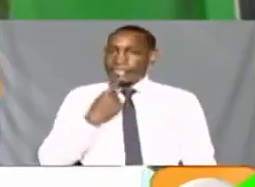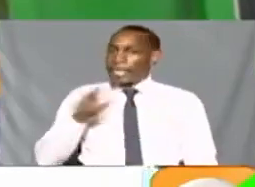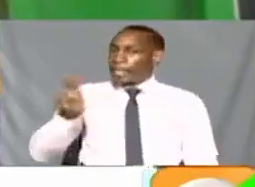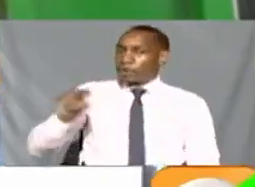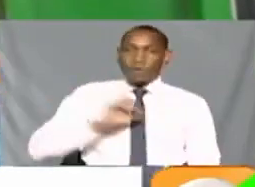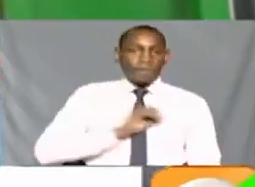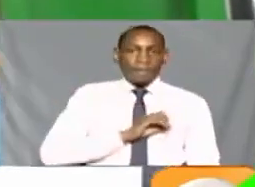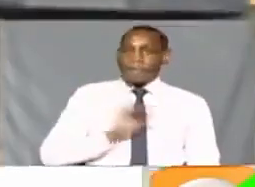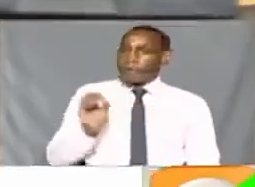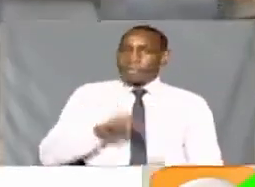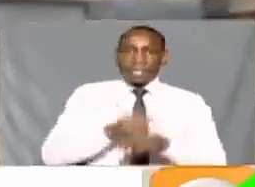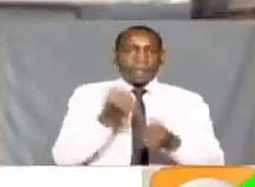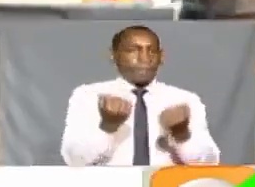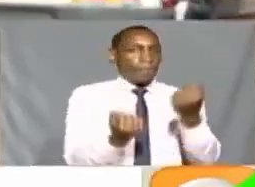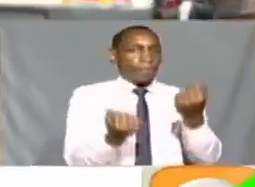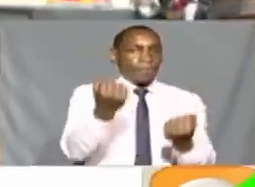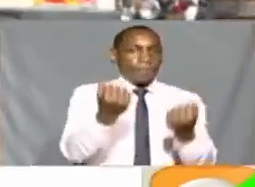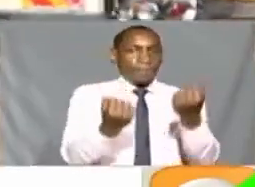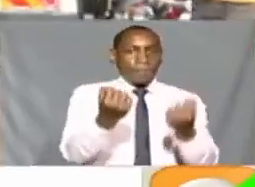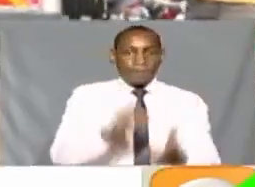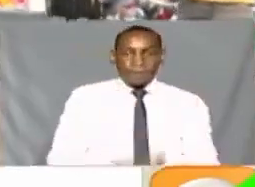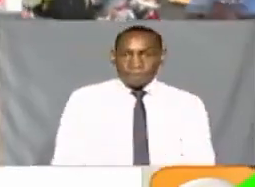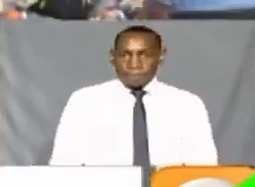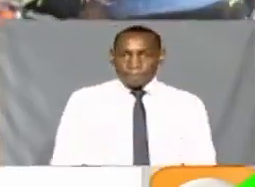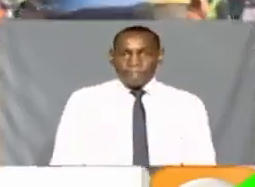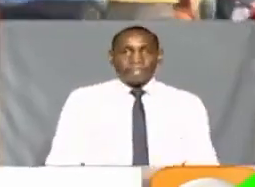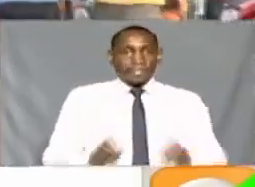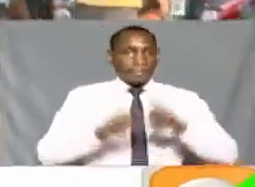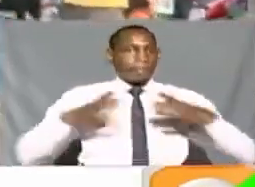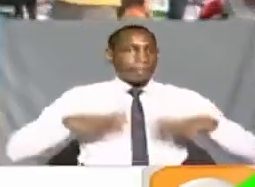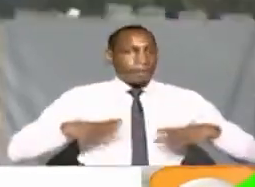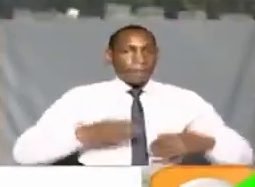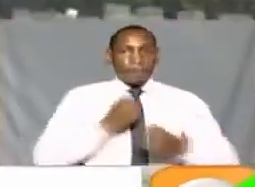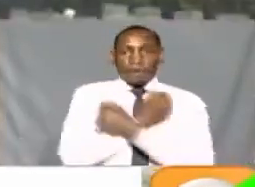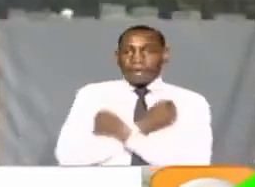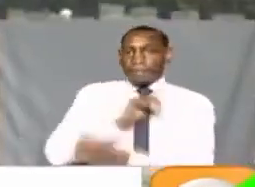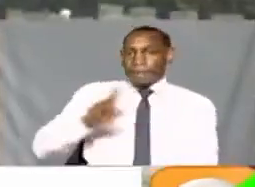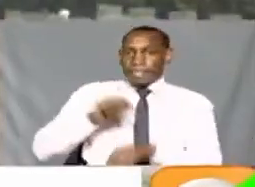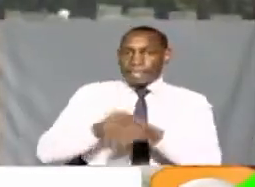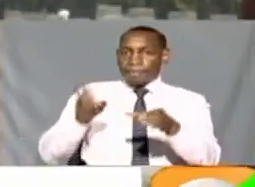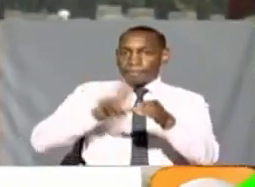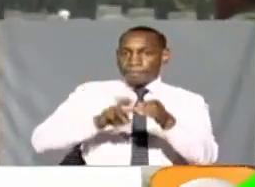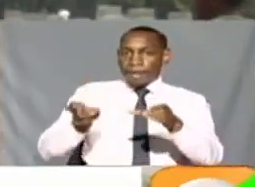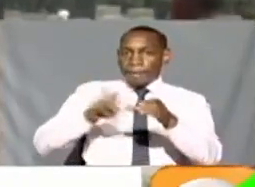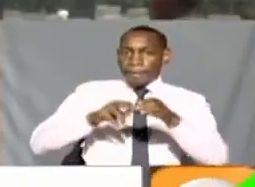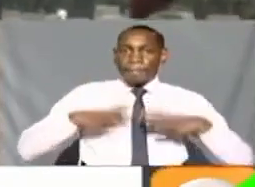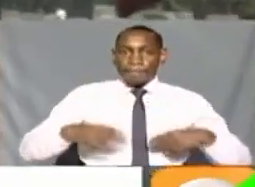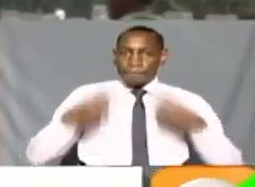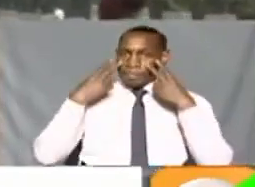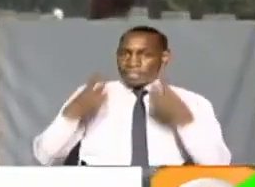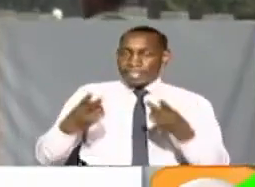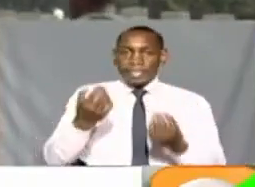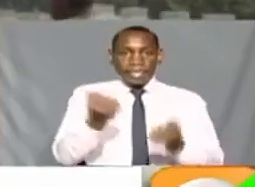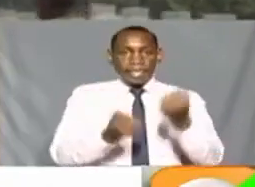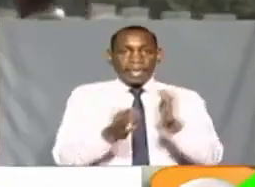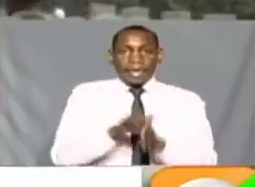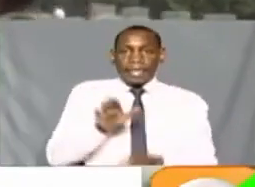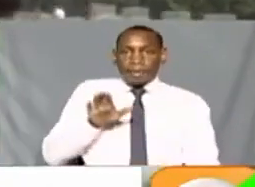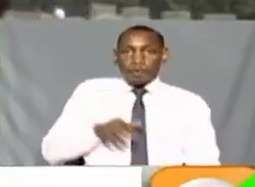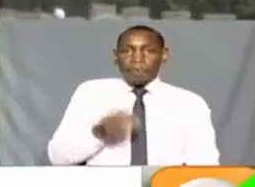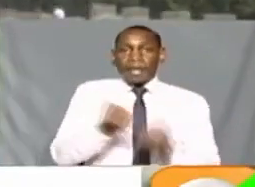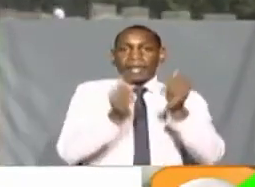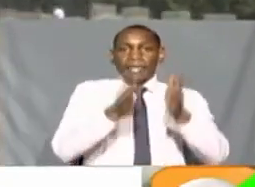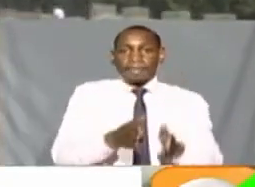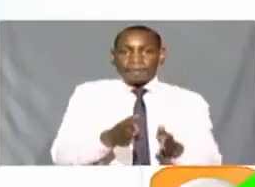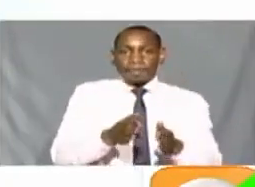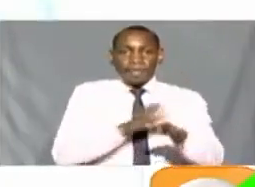musio uoga kwa barabara. Hata wabiria wanampenda sana. Hata akibeba wabiria, hata wakiona gari kuwa na maadhe wanaingianga, hata tunaruka